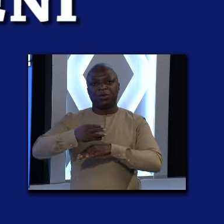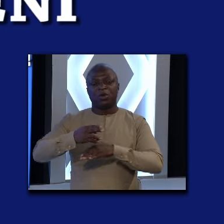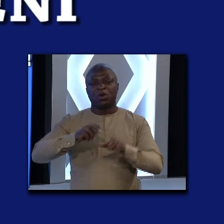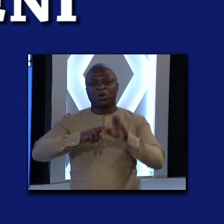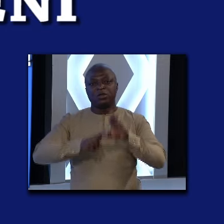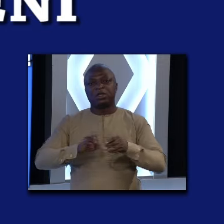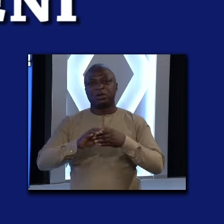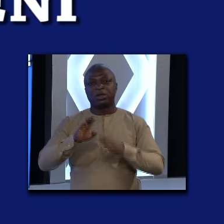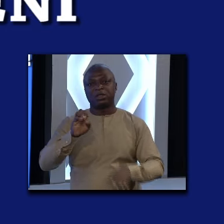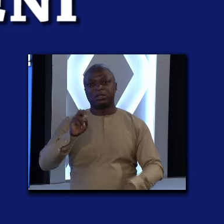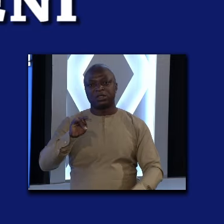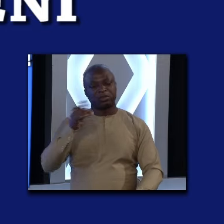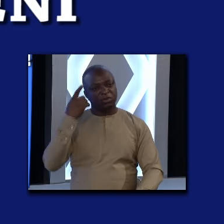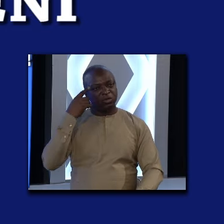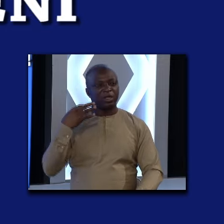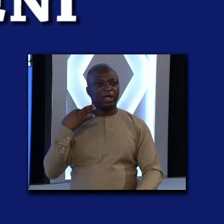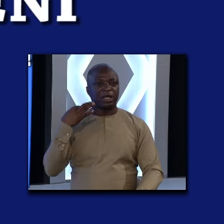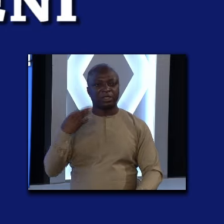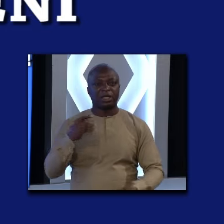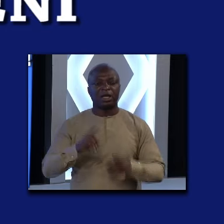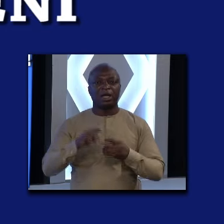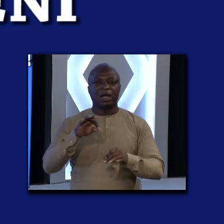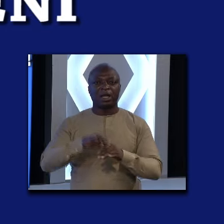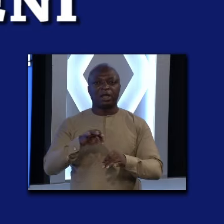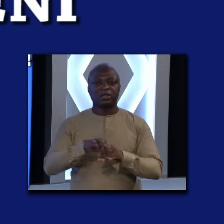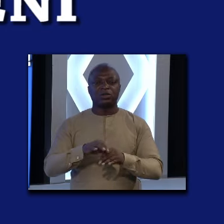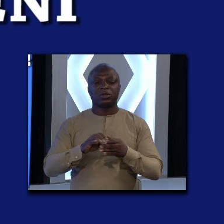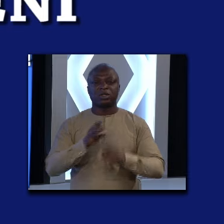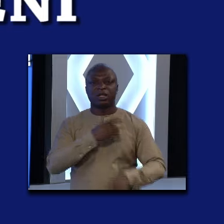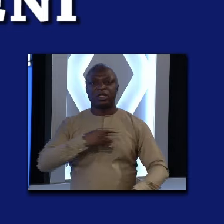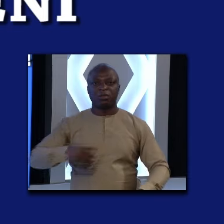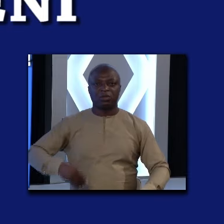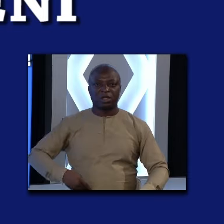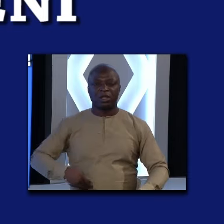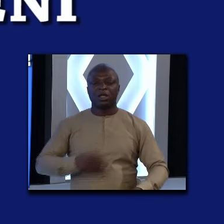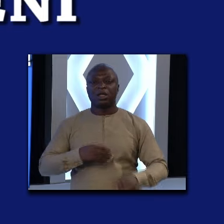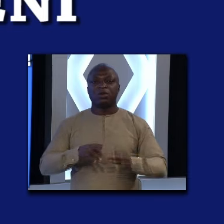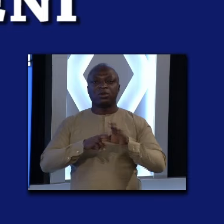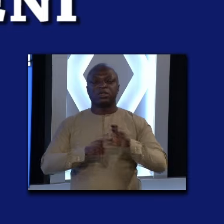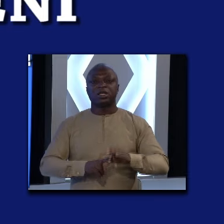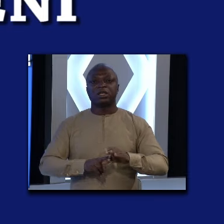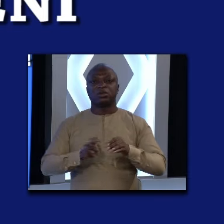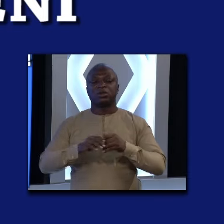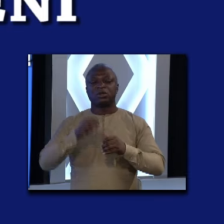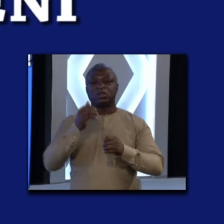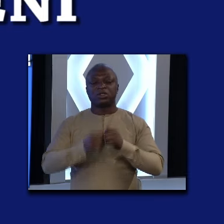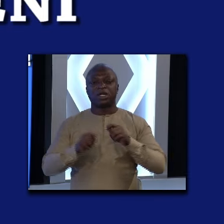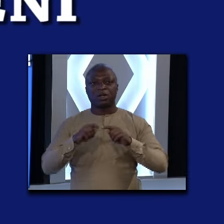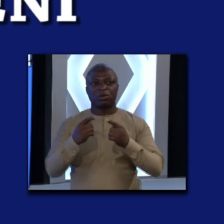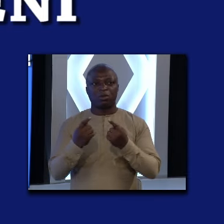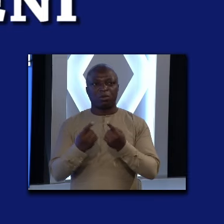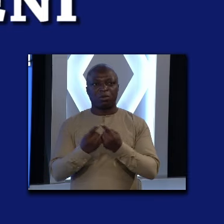CENI pour les candidats à l'élection des députés et au siège de chaque CELI